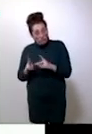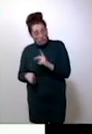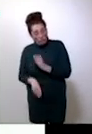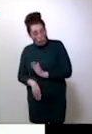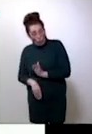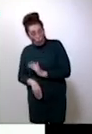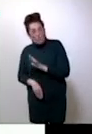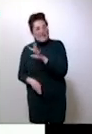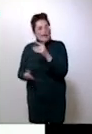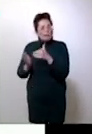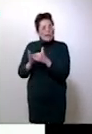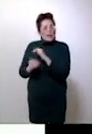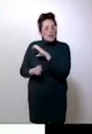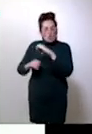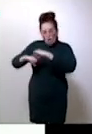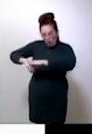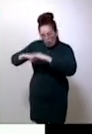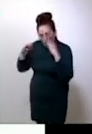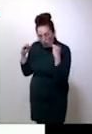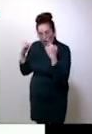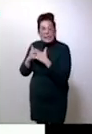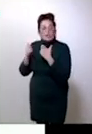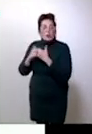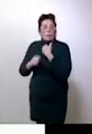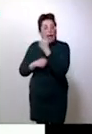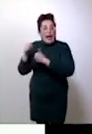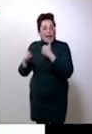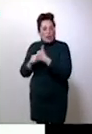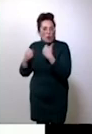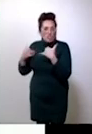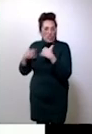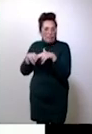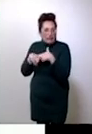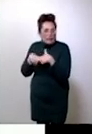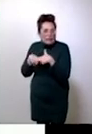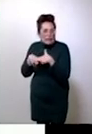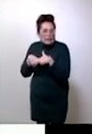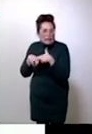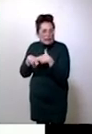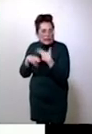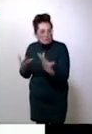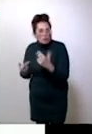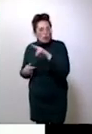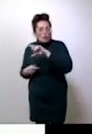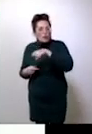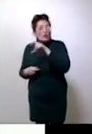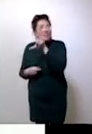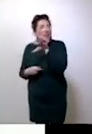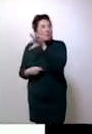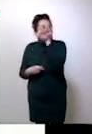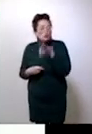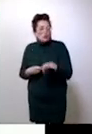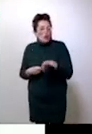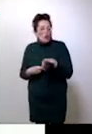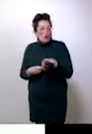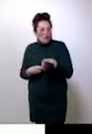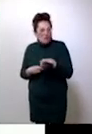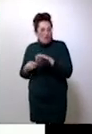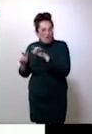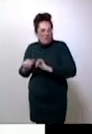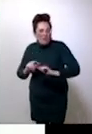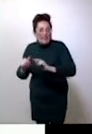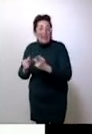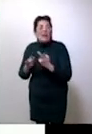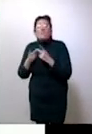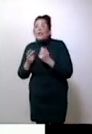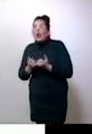de la vacance structurelle, c'est-à-dire supérieure à 1 an. C'est 3,5% du parc. C'est relativement peu sur l'échelle de la ville, parce que